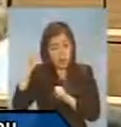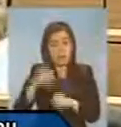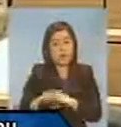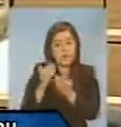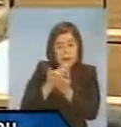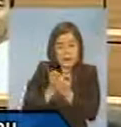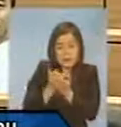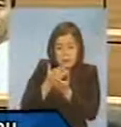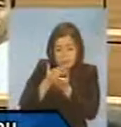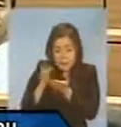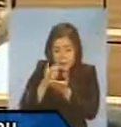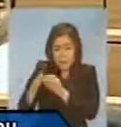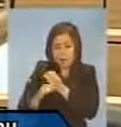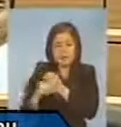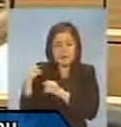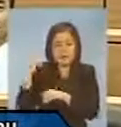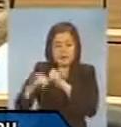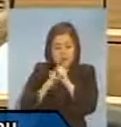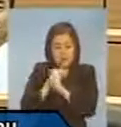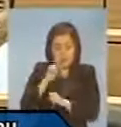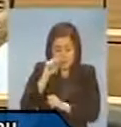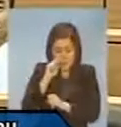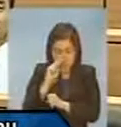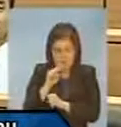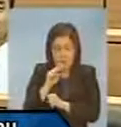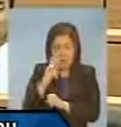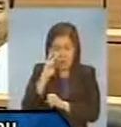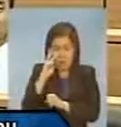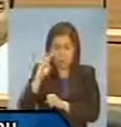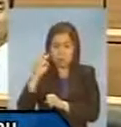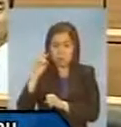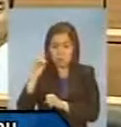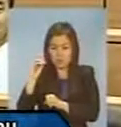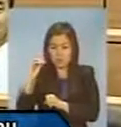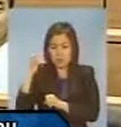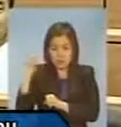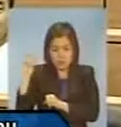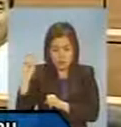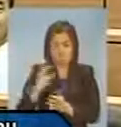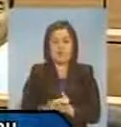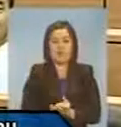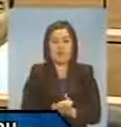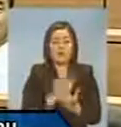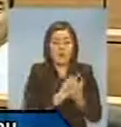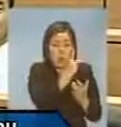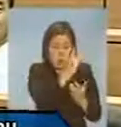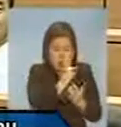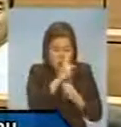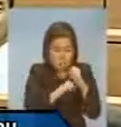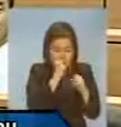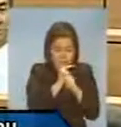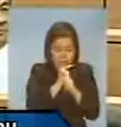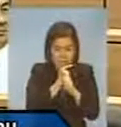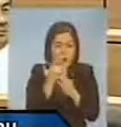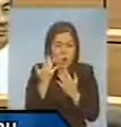ปี 2,606 ครับ2606ครับกู้พ.ศ.นี้ใช้หนี้หมดศตวรรษหน้